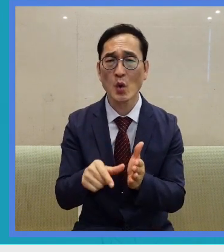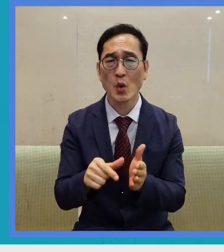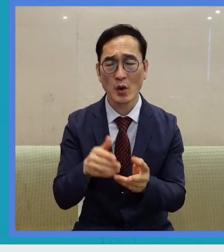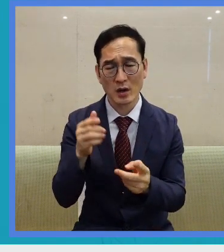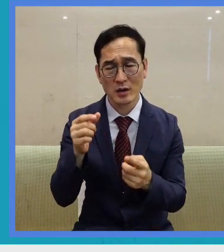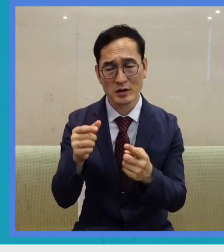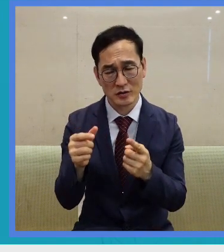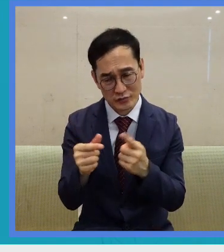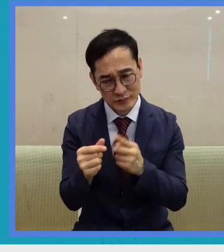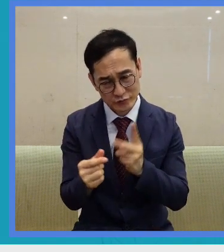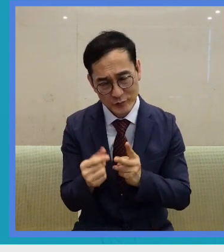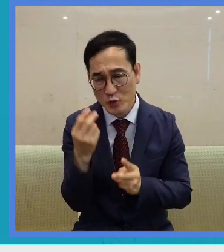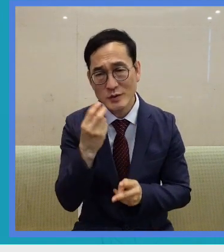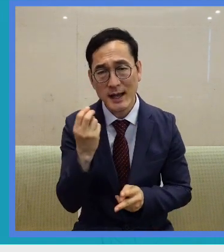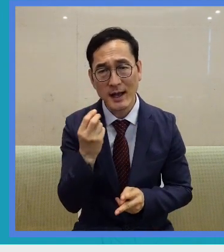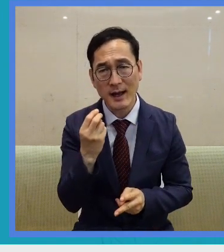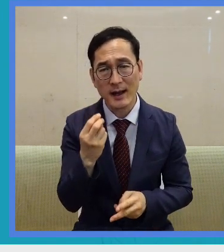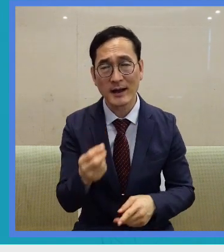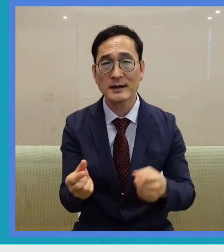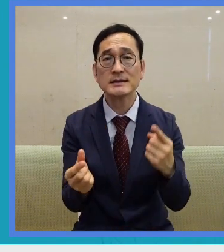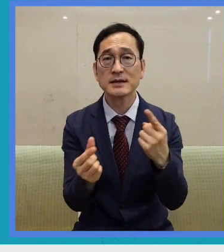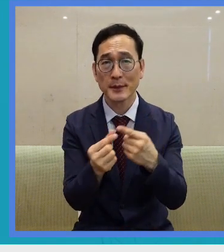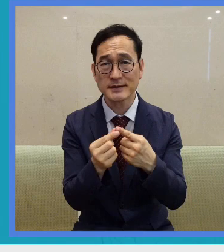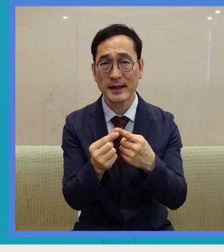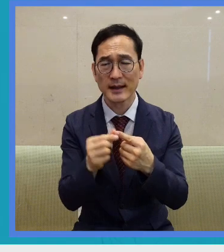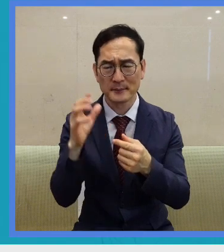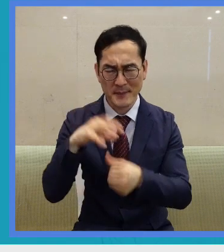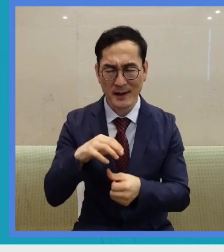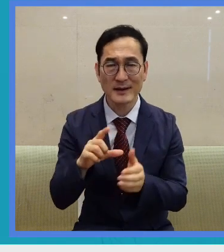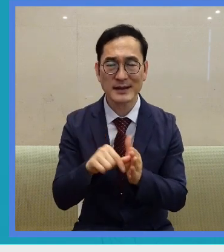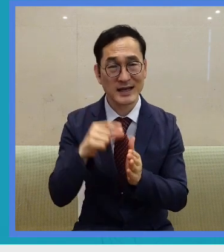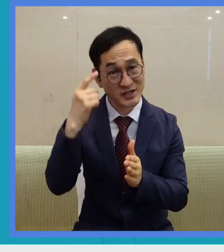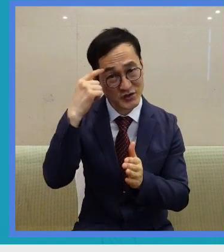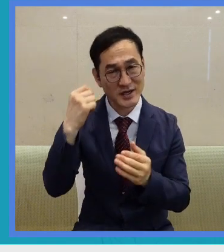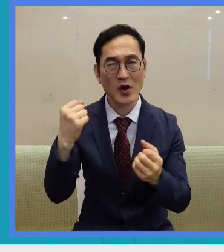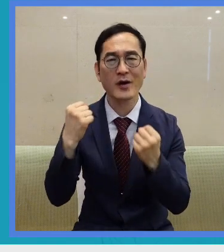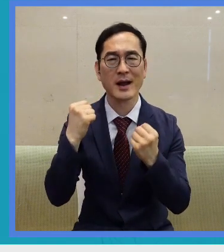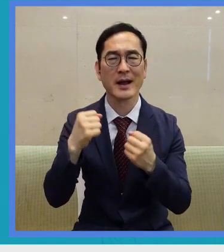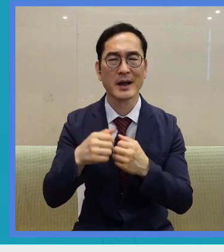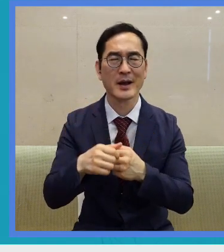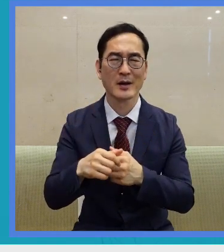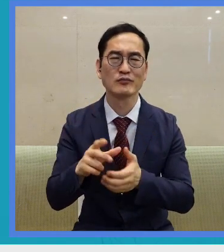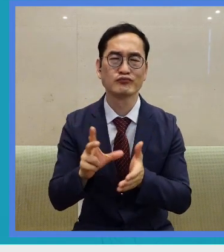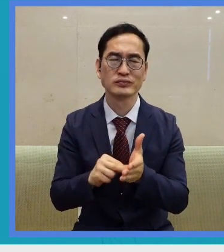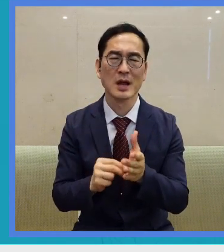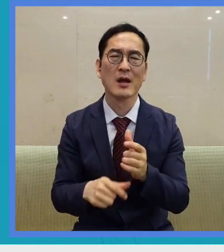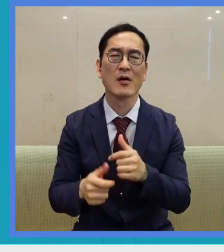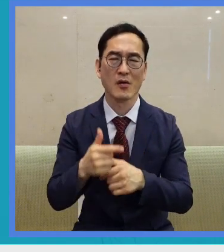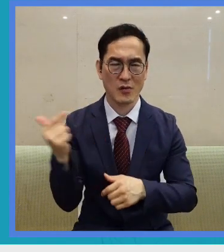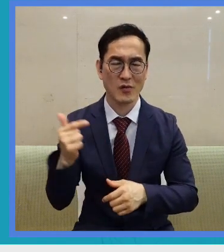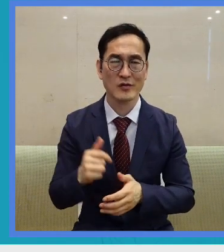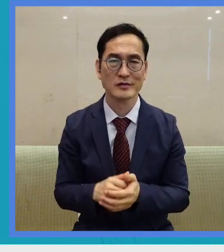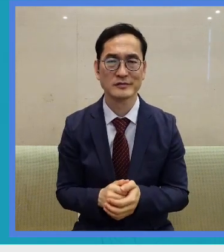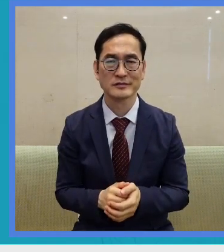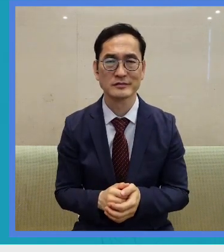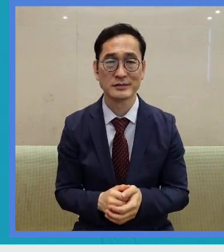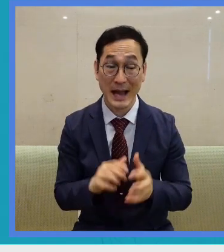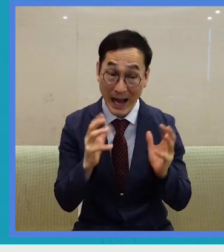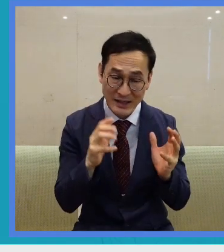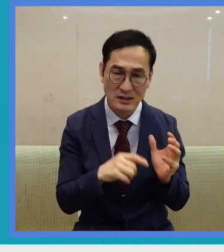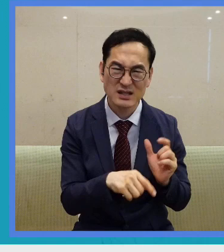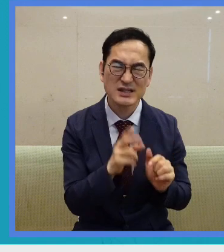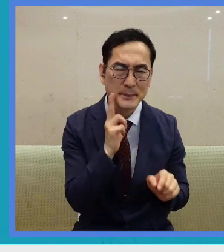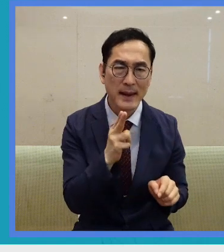그런데 초기 락다운 시에는 확실히 아동들의 정신 건강이 악화됐다. 근데 보니까 어린아이들은